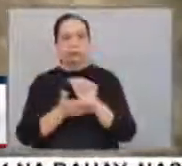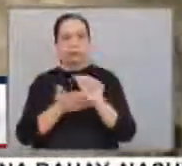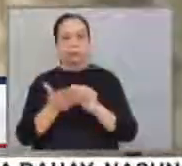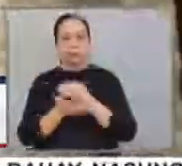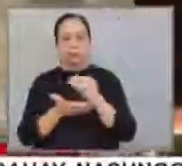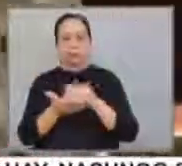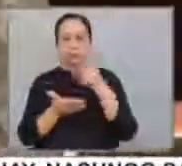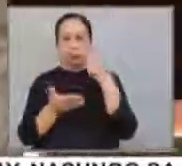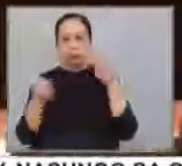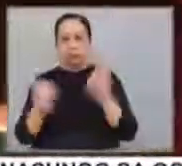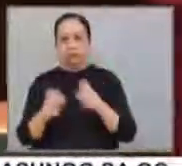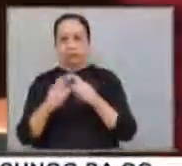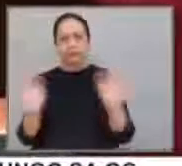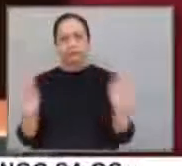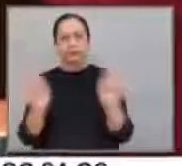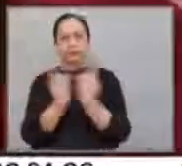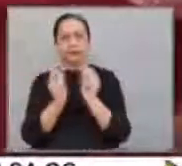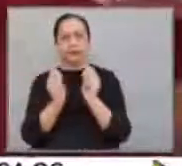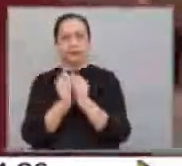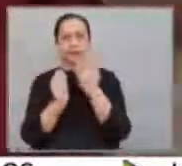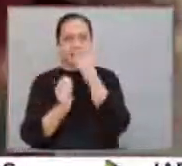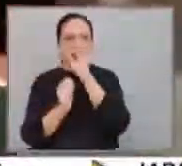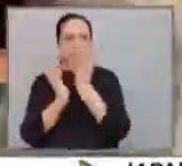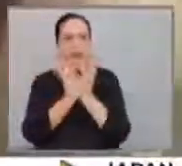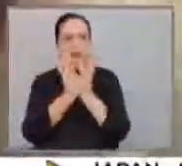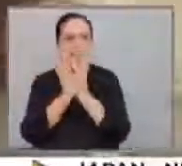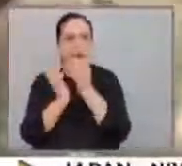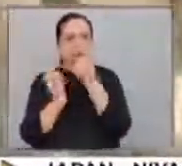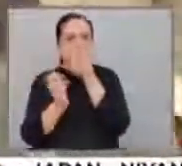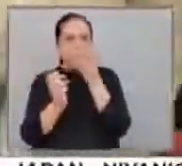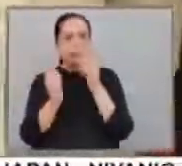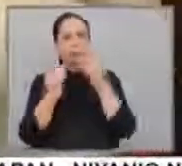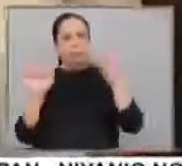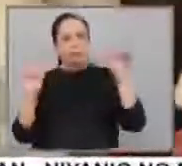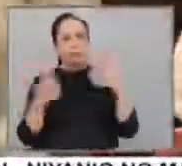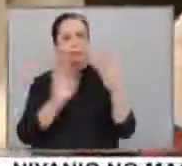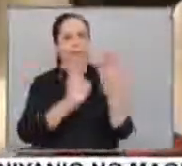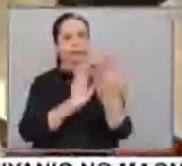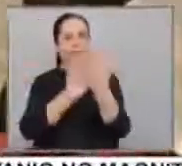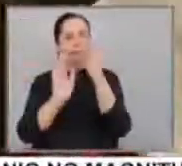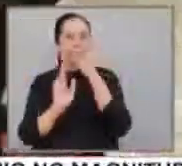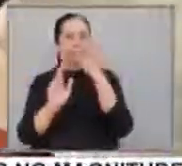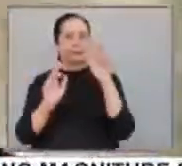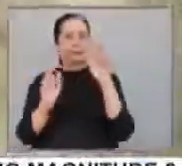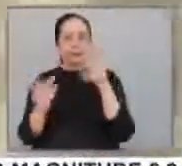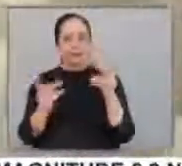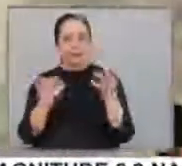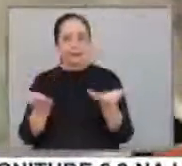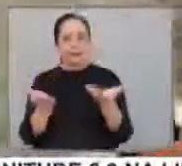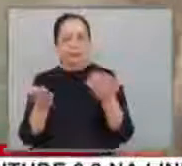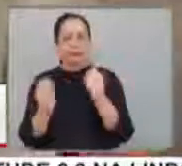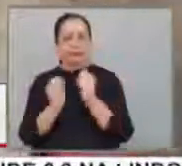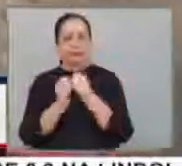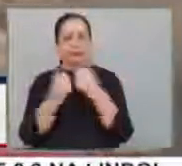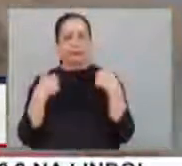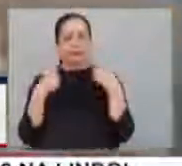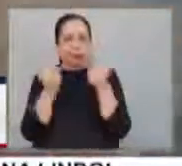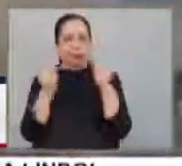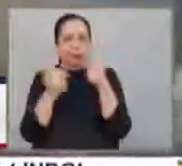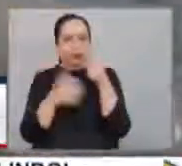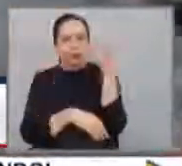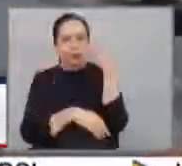na Meeting with the Filipino Community. Mainit ang naging pagsalubong sa kanya ng mga Pilipino rito. Daladala ng mga Pinoy ang mga maliliit na watawat